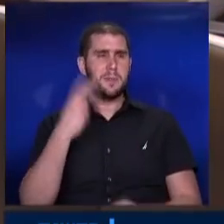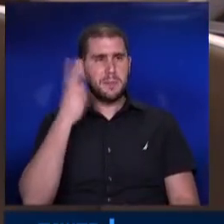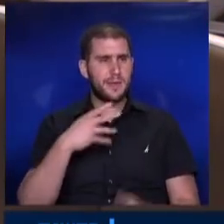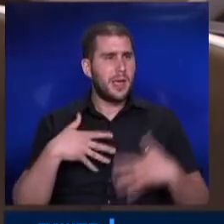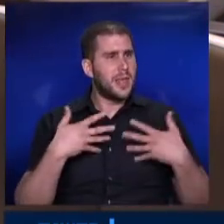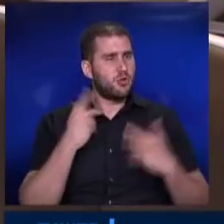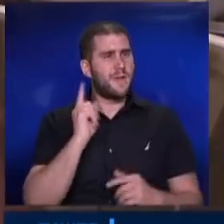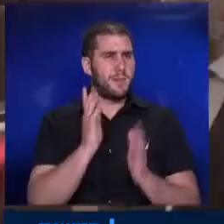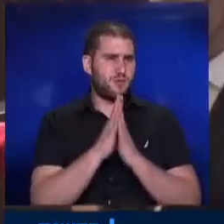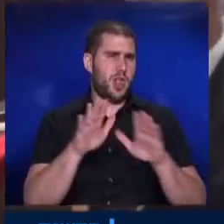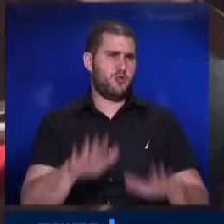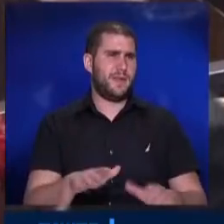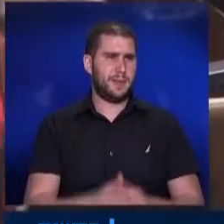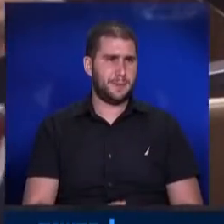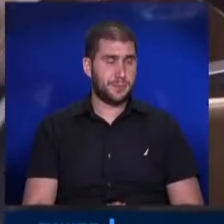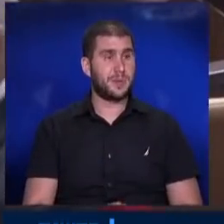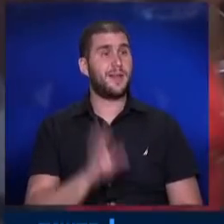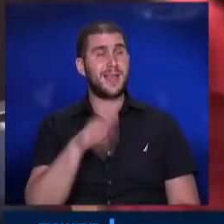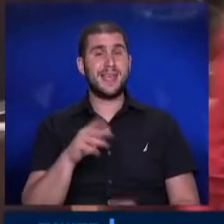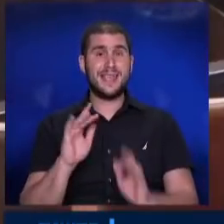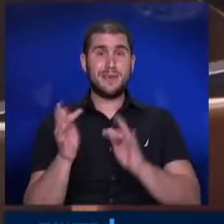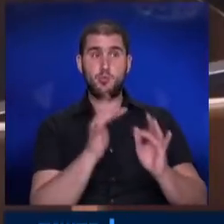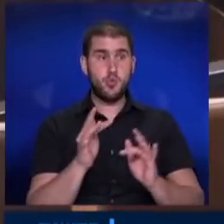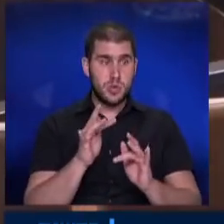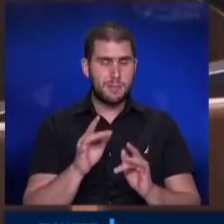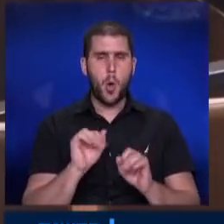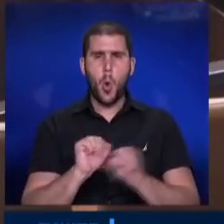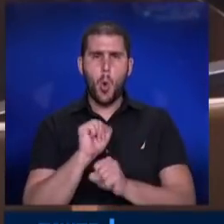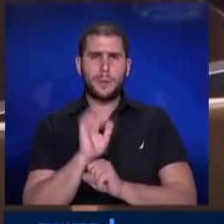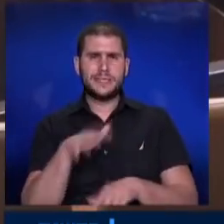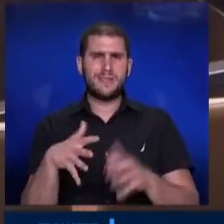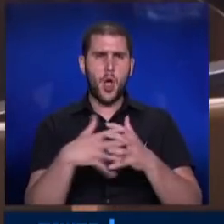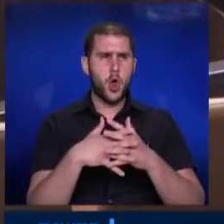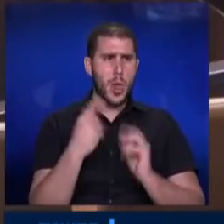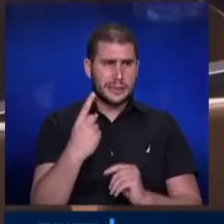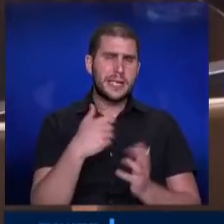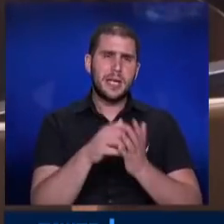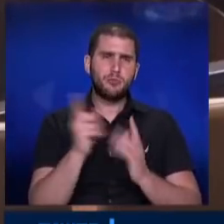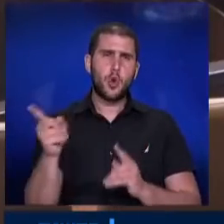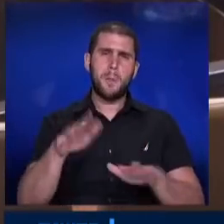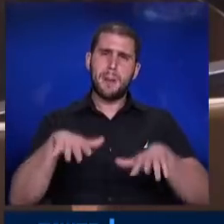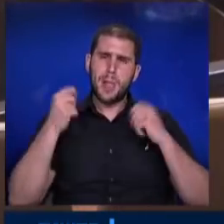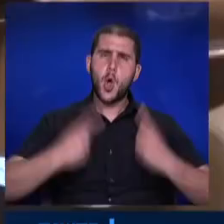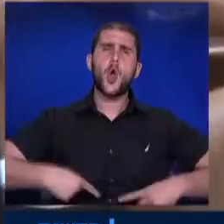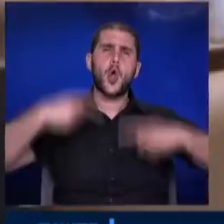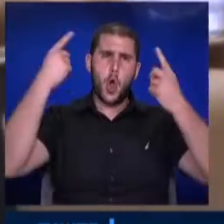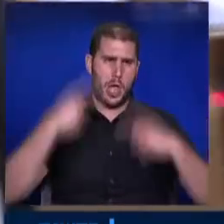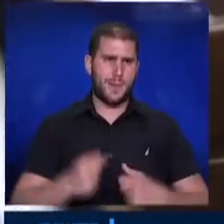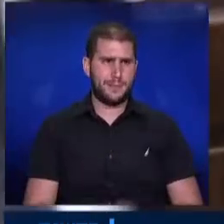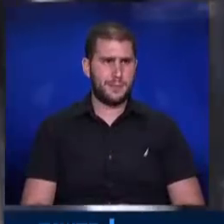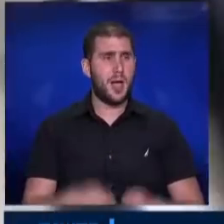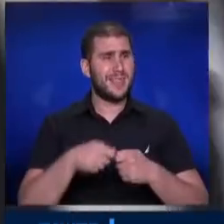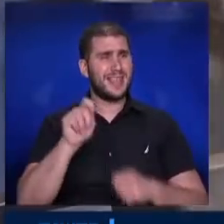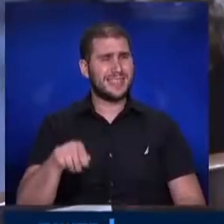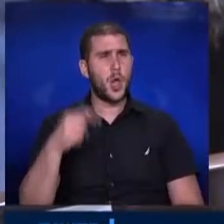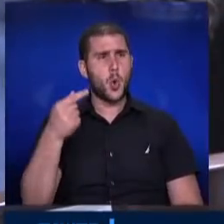ההתרגשות, אבל נא לשבת. ולמעשה העימותים התקיפים בין האופוזיציה לקואליציה נמשכו במליאה לאורך כל היום.